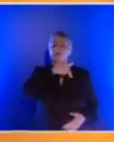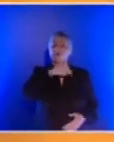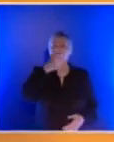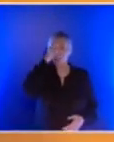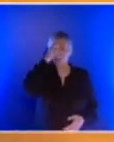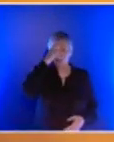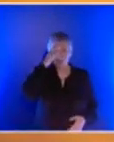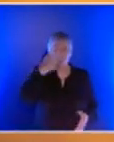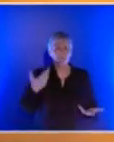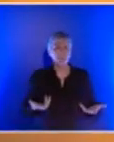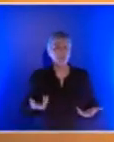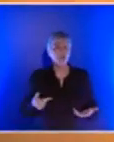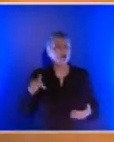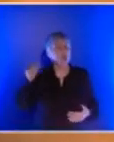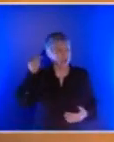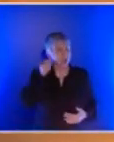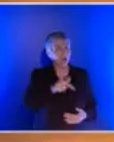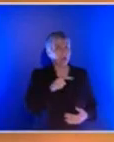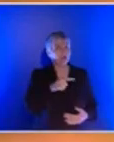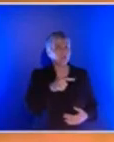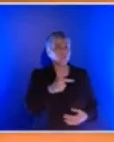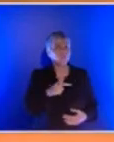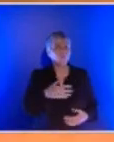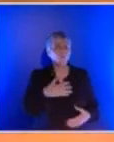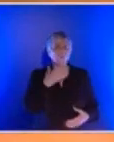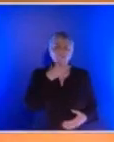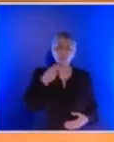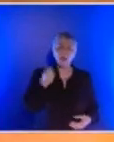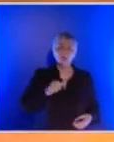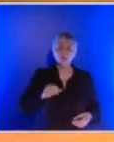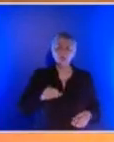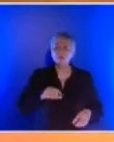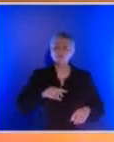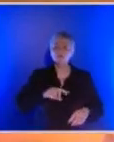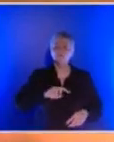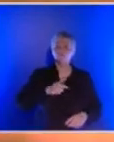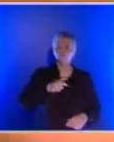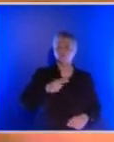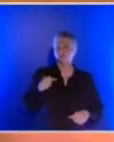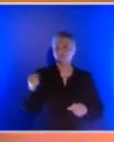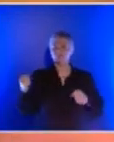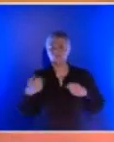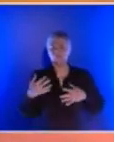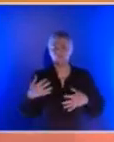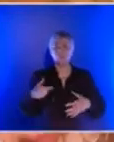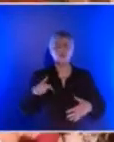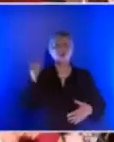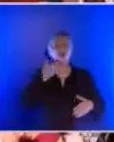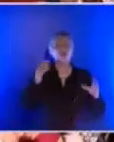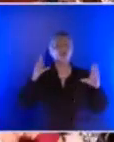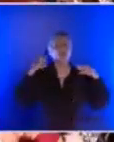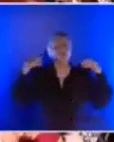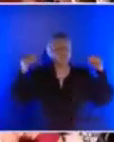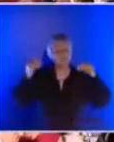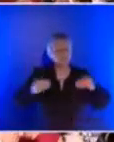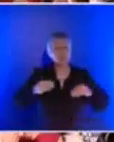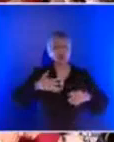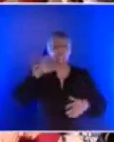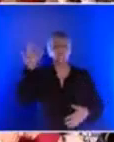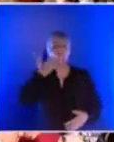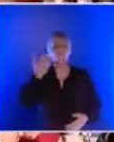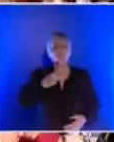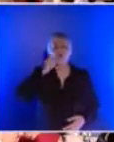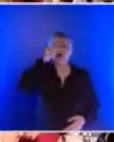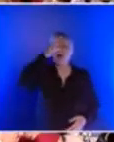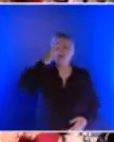τρίτος πόλος πολύ ισχυρός οικονομικά. Η Κίνα, το Βιετνάμ, η Νοτιοανατολική Ασία, η Ινδία και πολλές